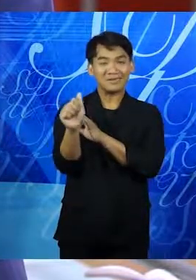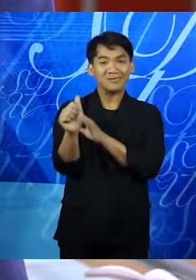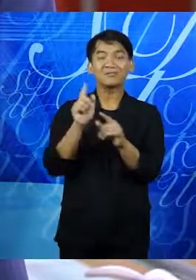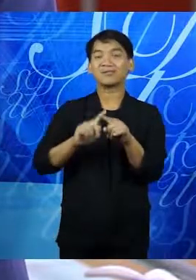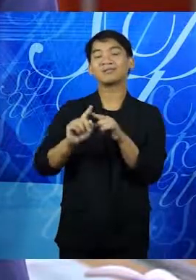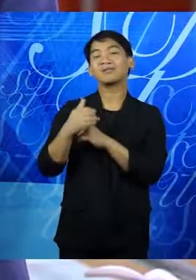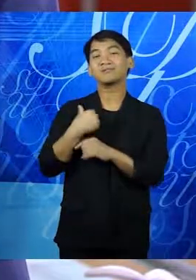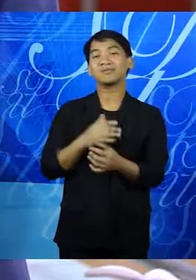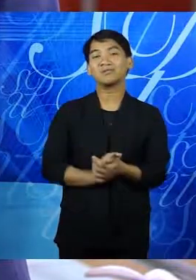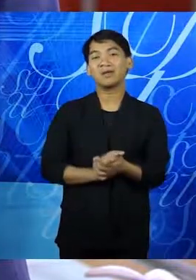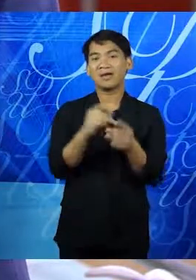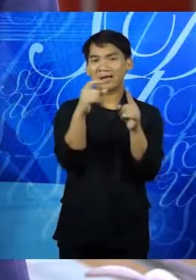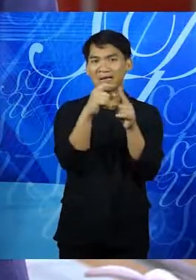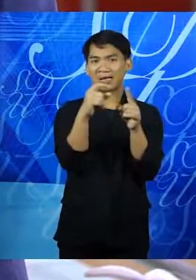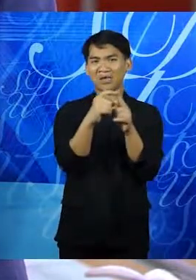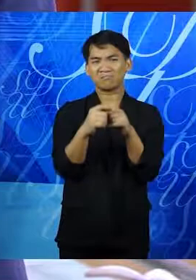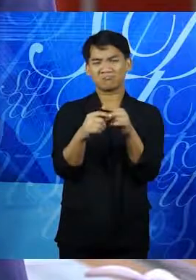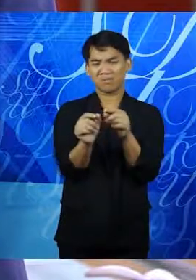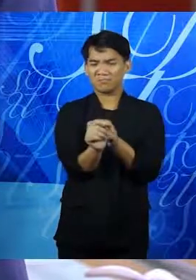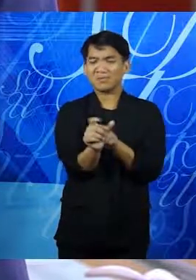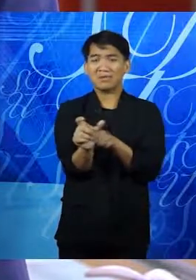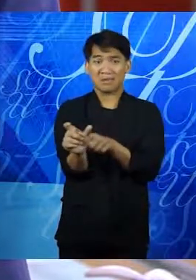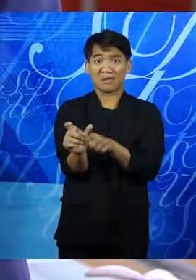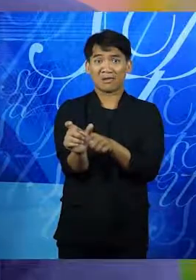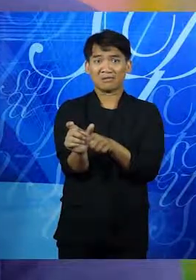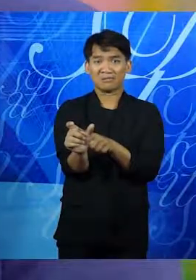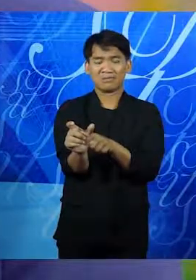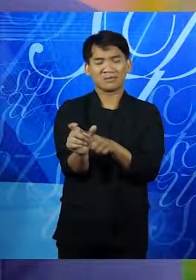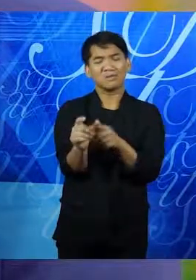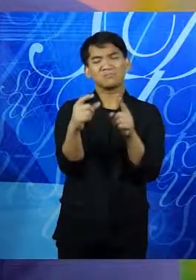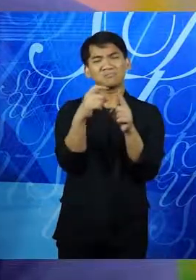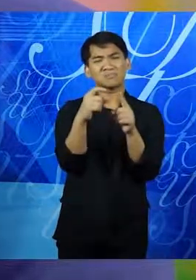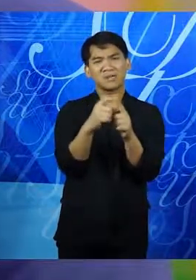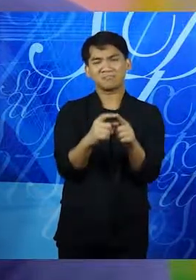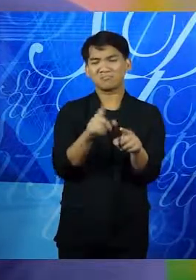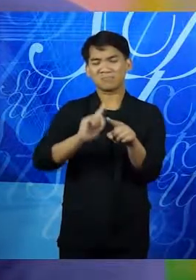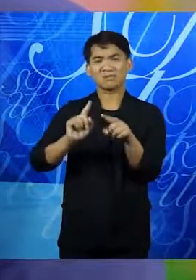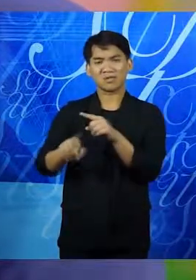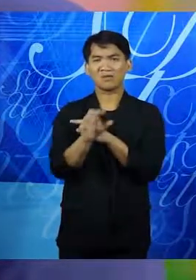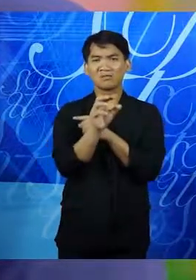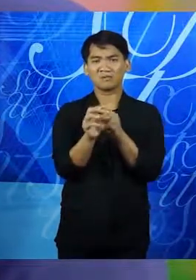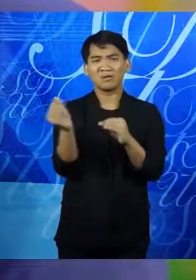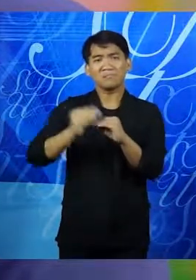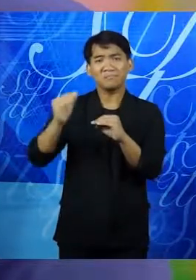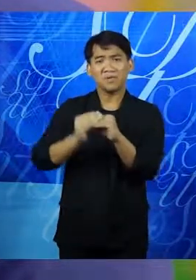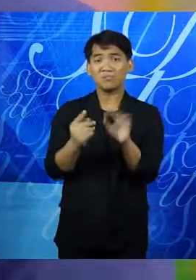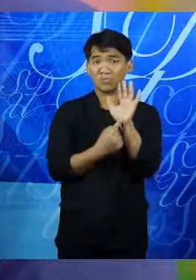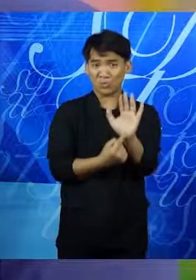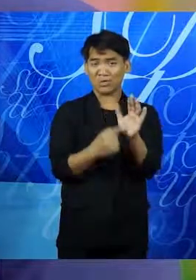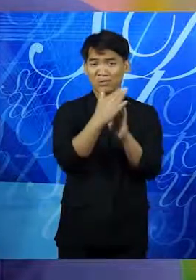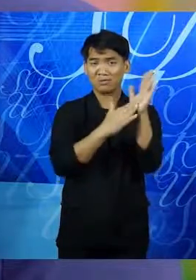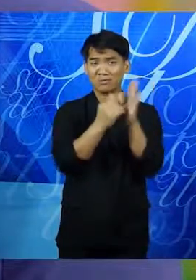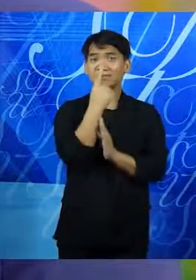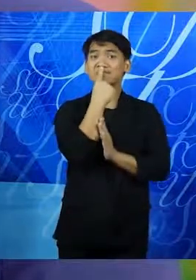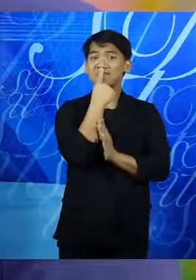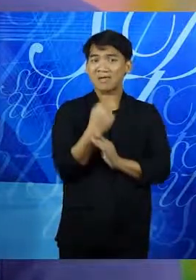องของการที่จะใช้คำวิเศษนะคะเป็นคำขยายคำอื่นๆเช่นสีแดงนะคะ